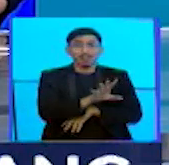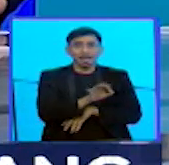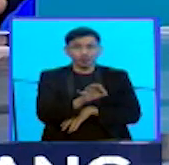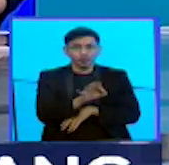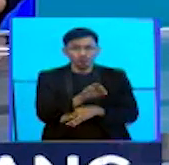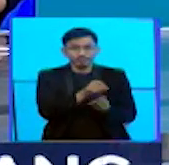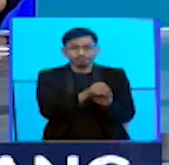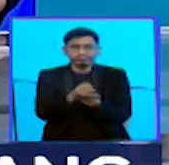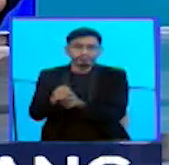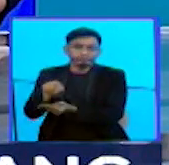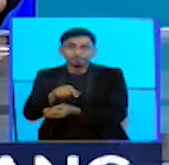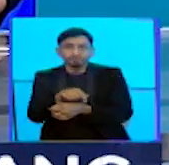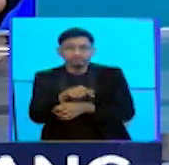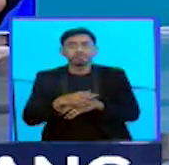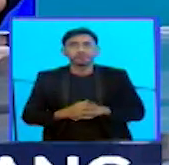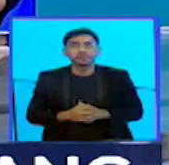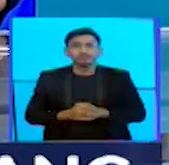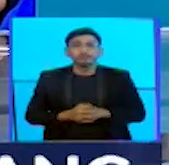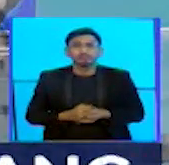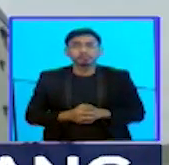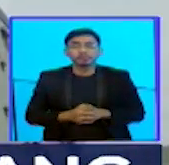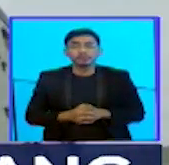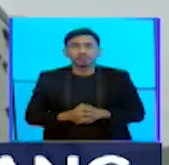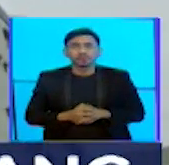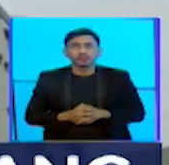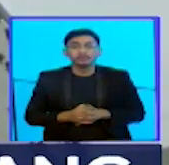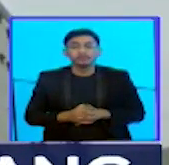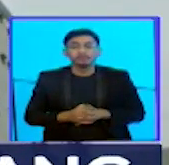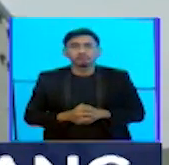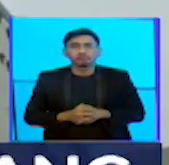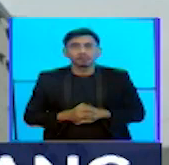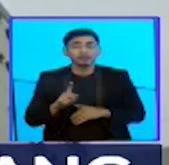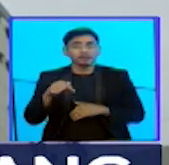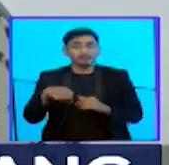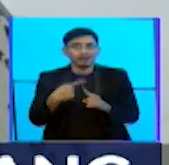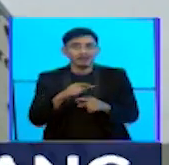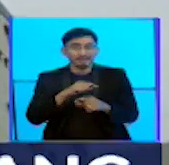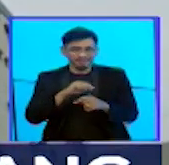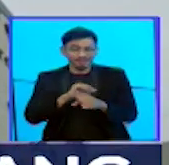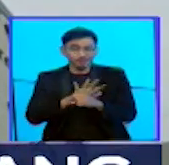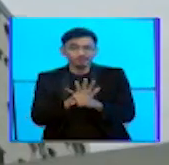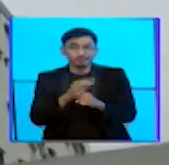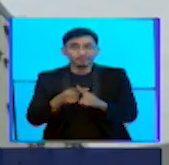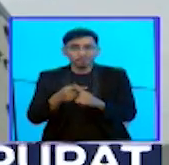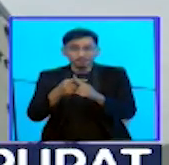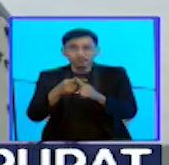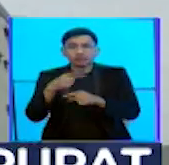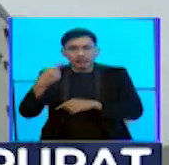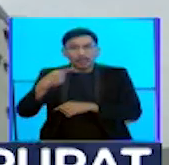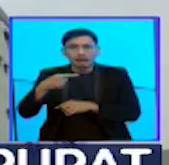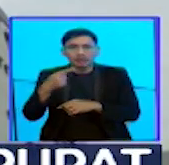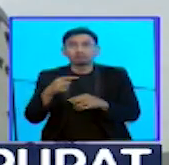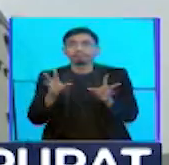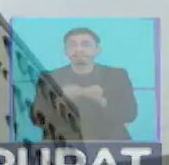1500 tempat tidur yang tersedia Hai film saat ini perubahan kasus positif kofithar ia mencapai 60